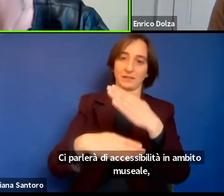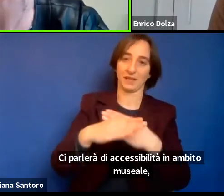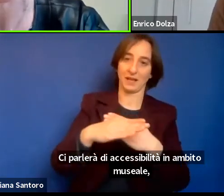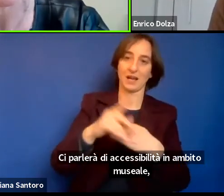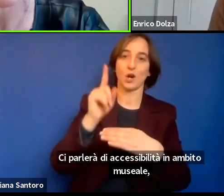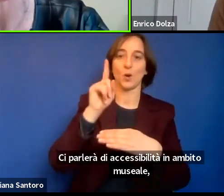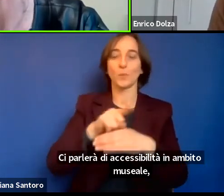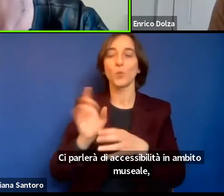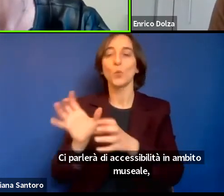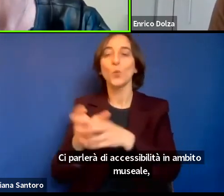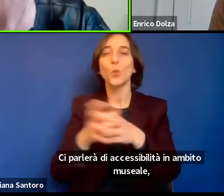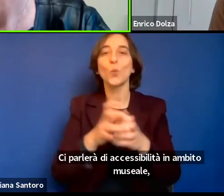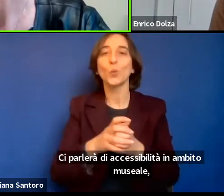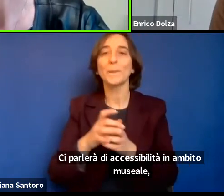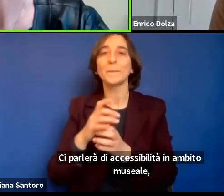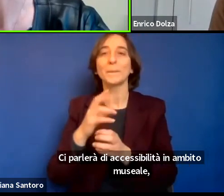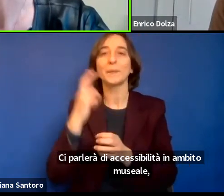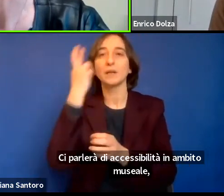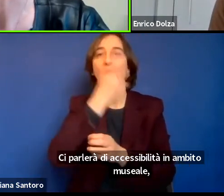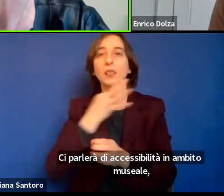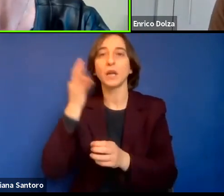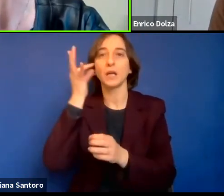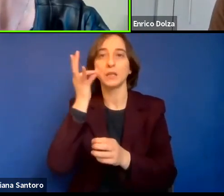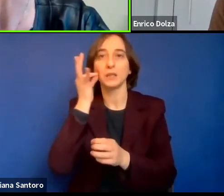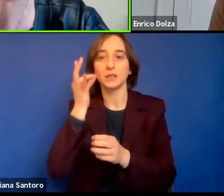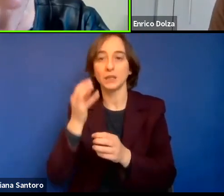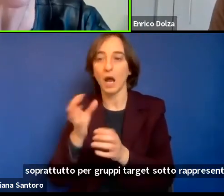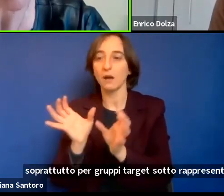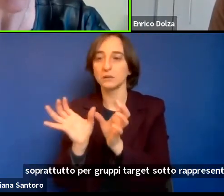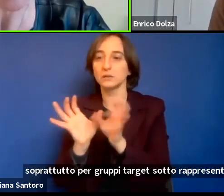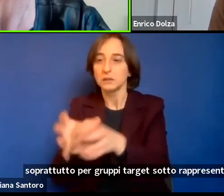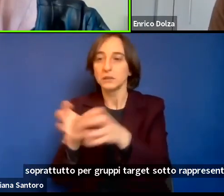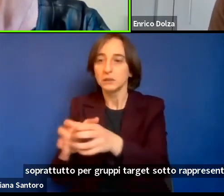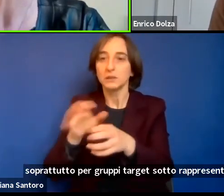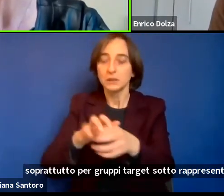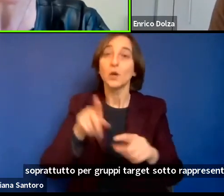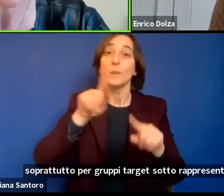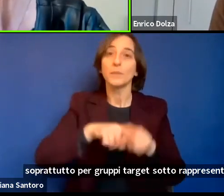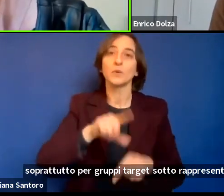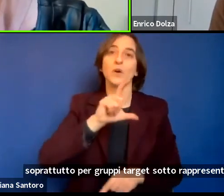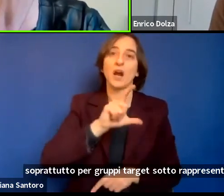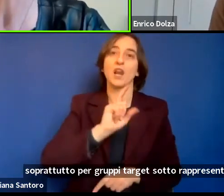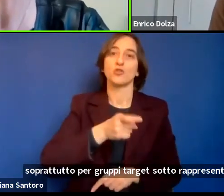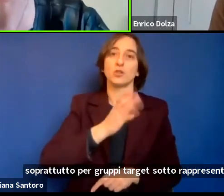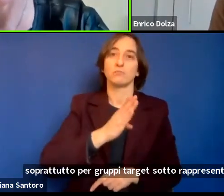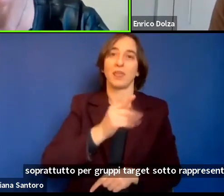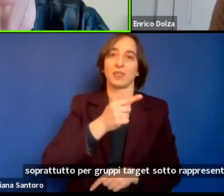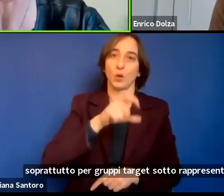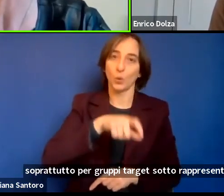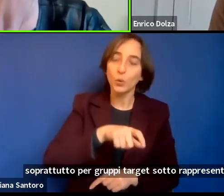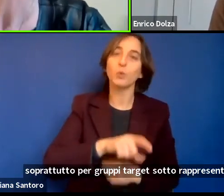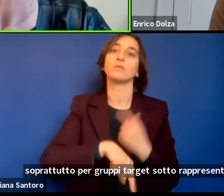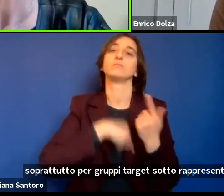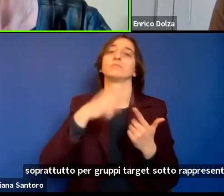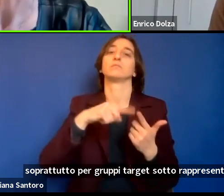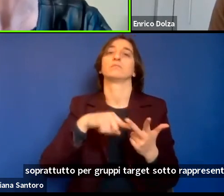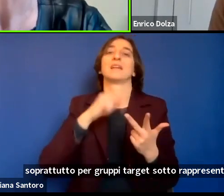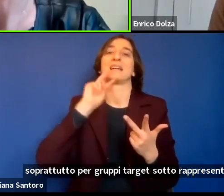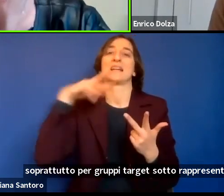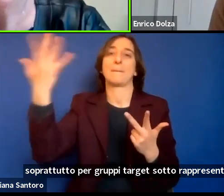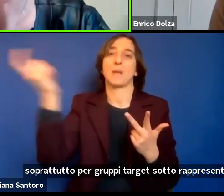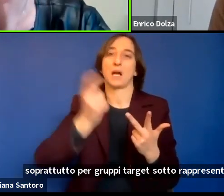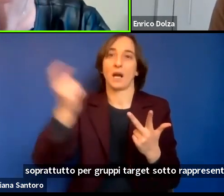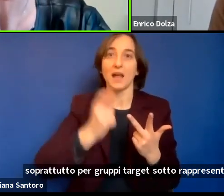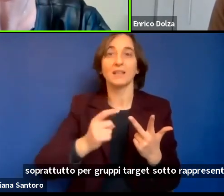etnici stigmatizzati, la comunità LGBTQ, gli immigrati, i richiedenti asilo, e